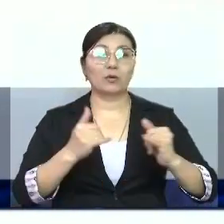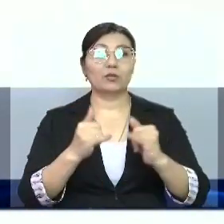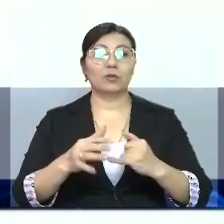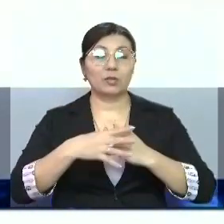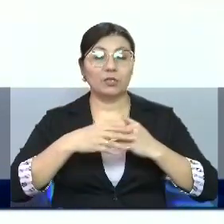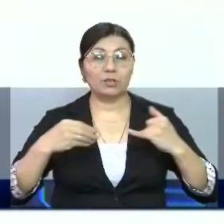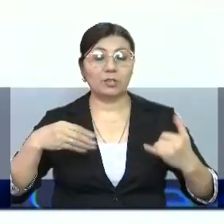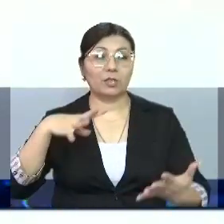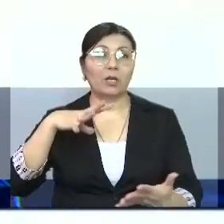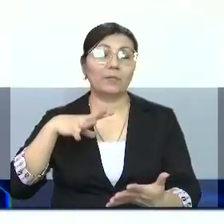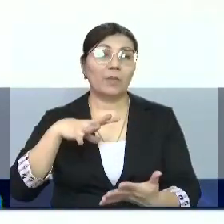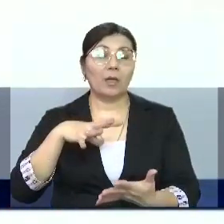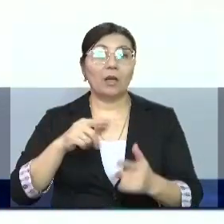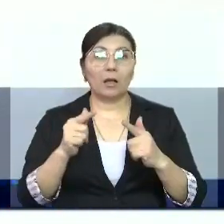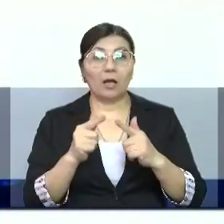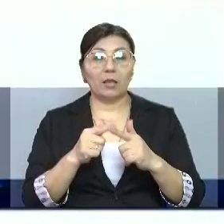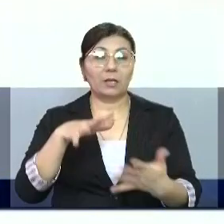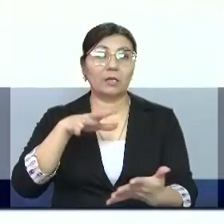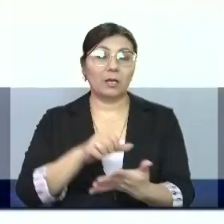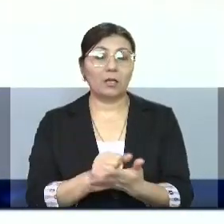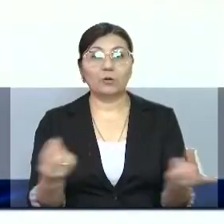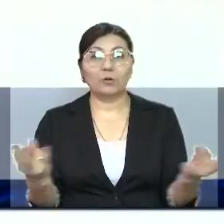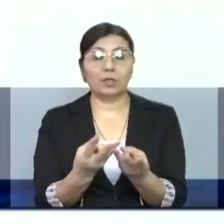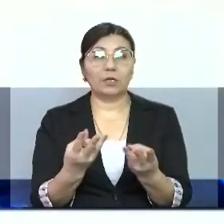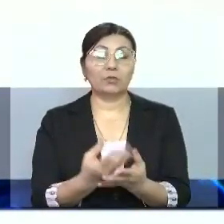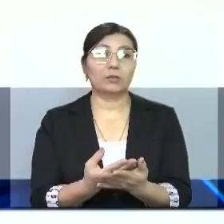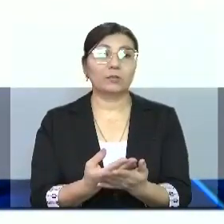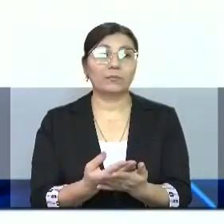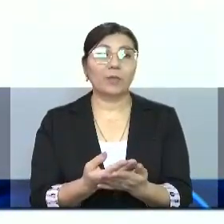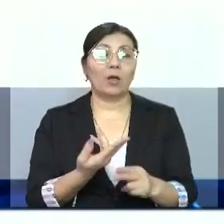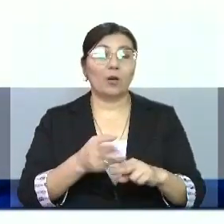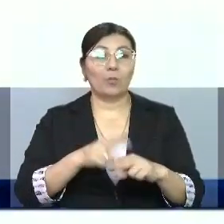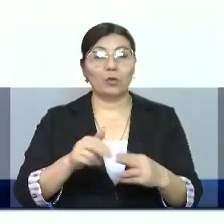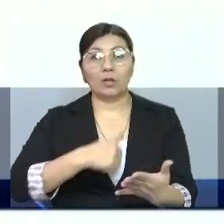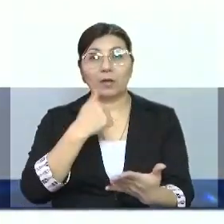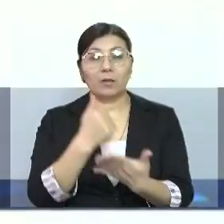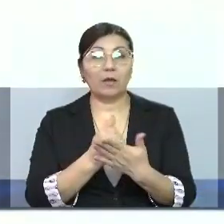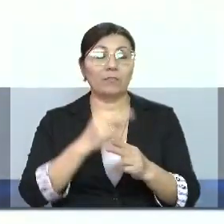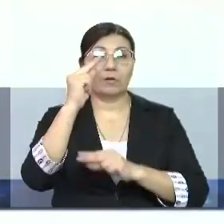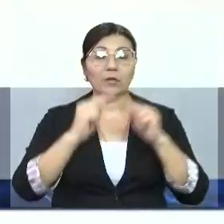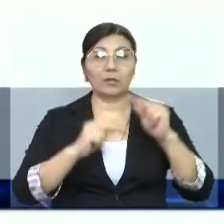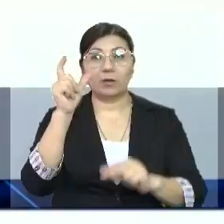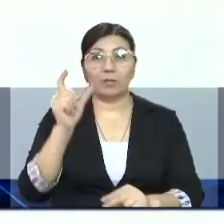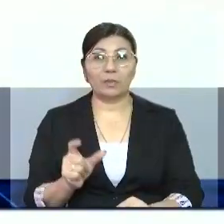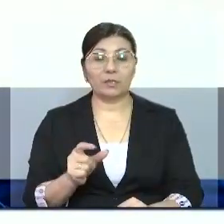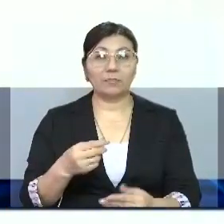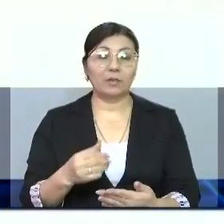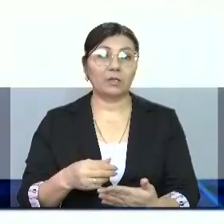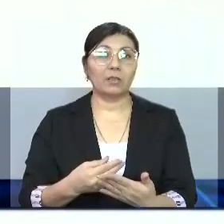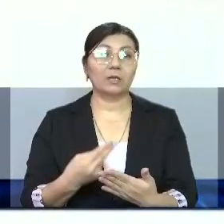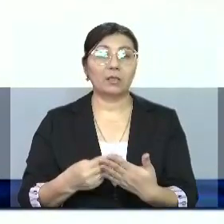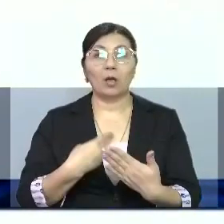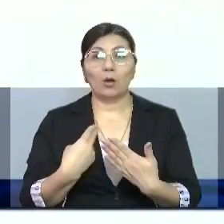жерді арендаға алу керек. Сосын эскизін проект жасау керек. Оны бас сәулетші архитектура согласовать етеді. Сосын барып